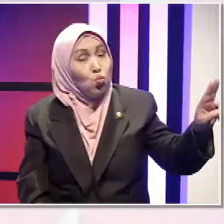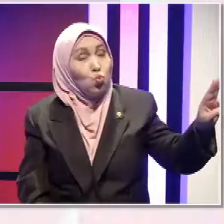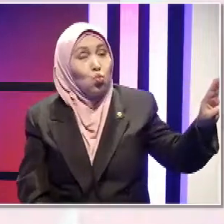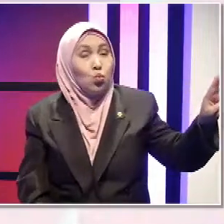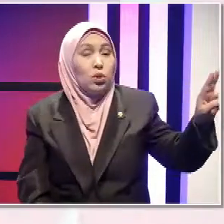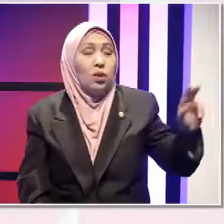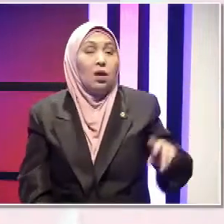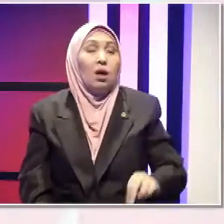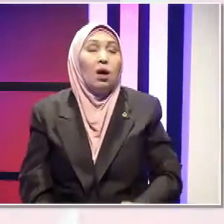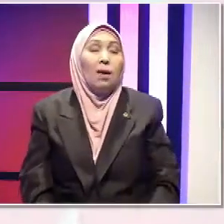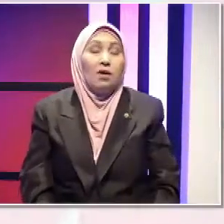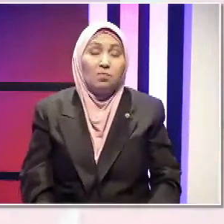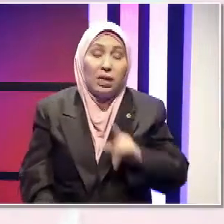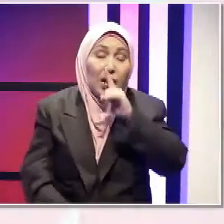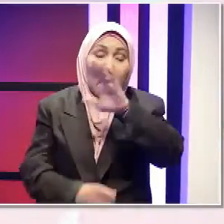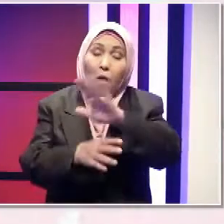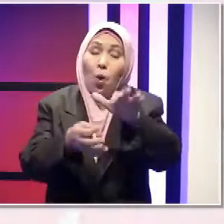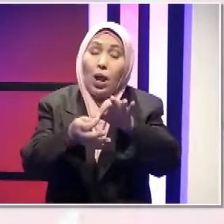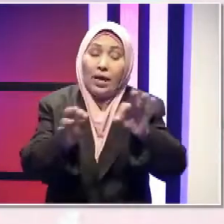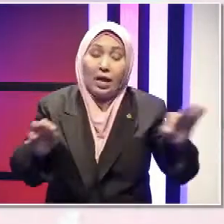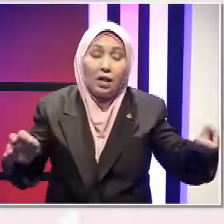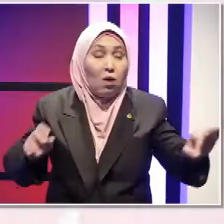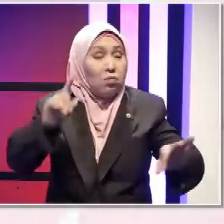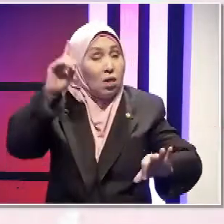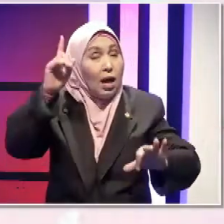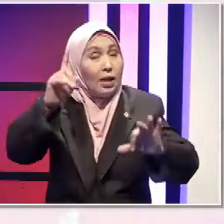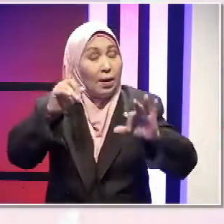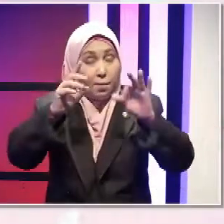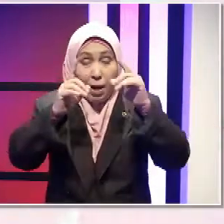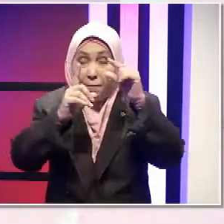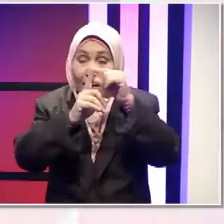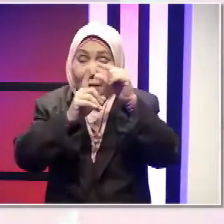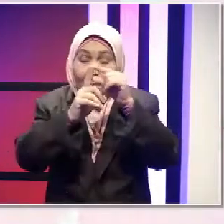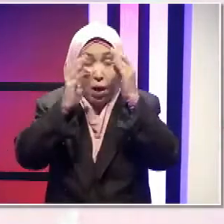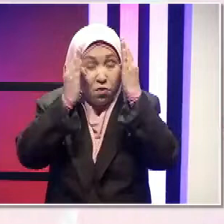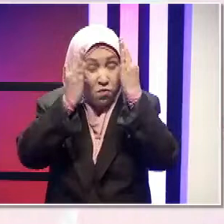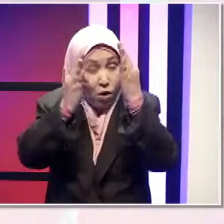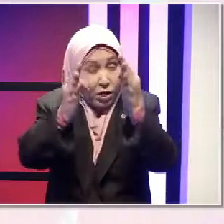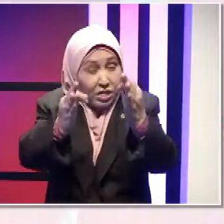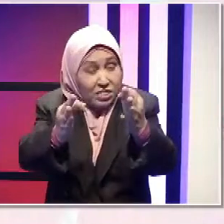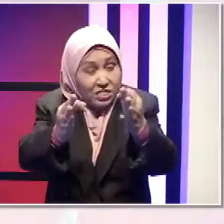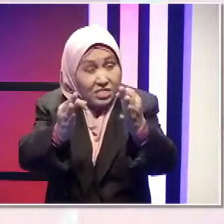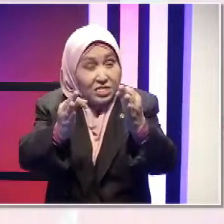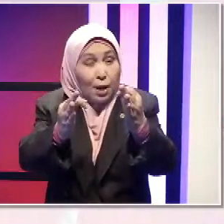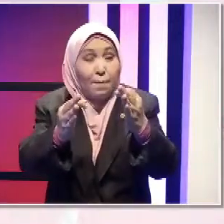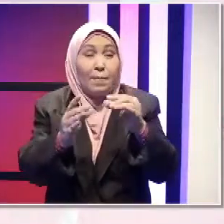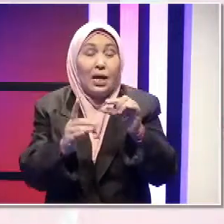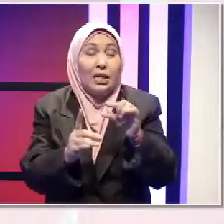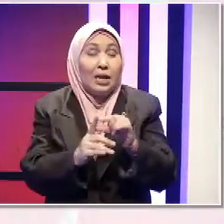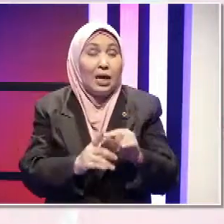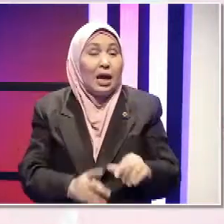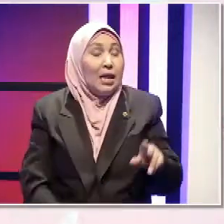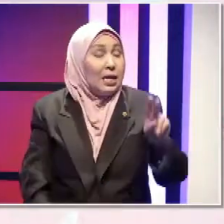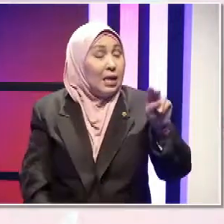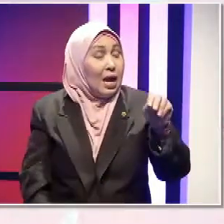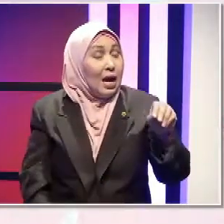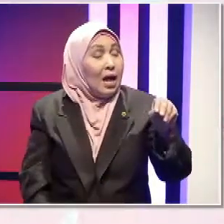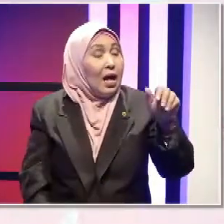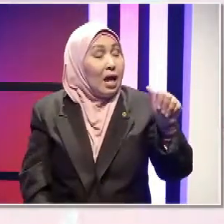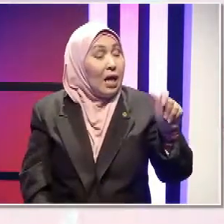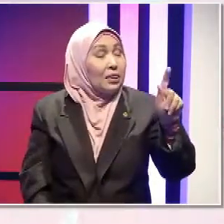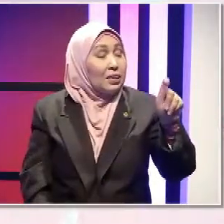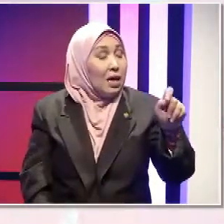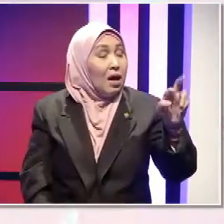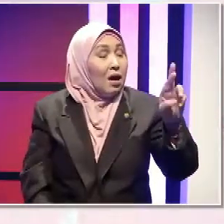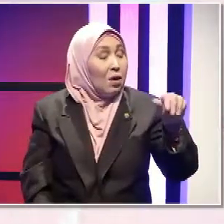nuwun sodakowlohuladzim K5 fokus kita itulah pada kelima Nah kenapa